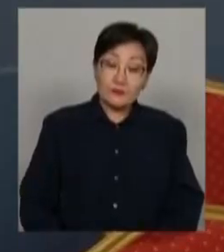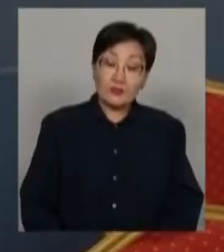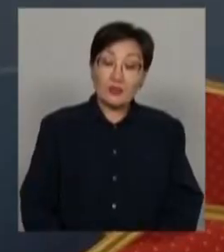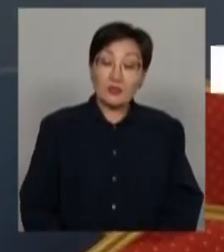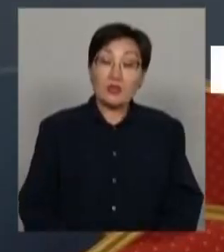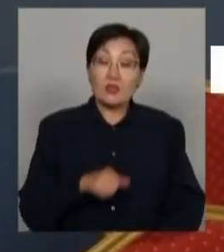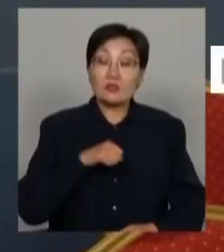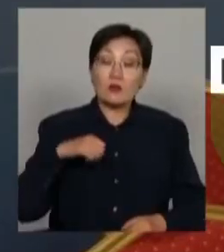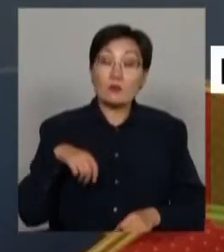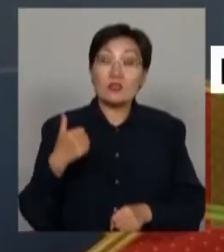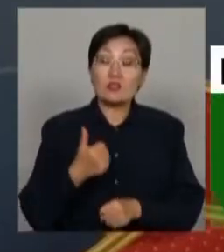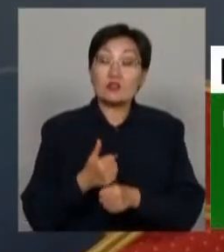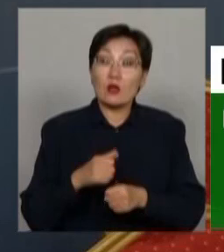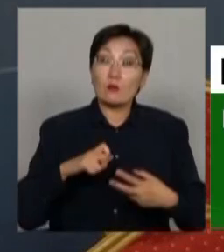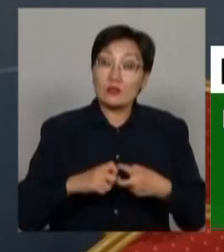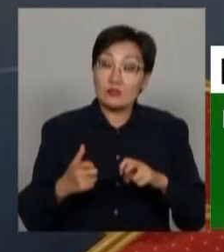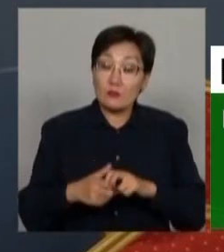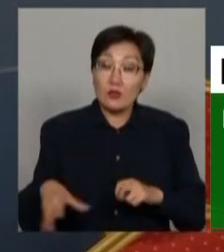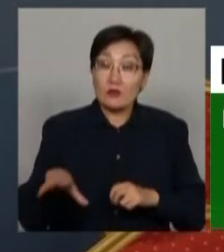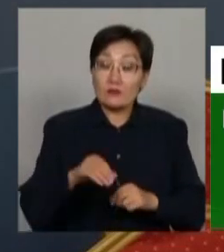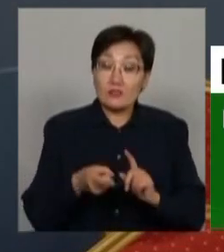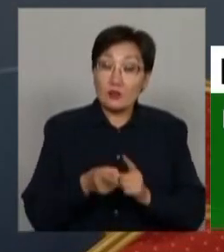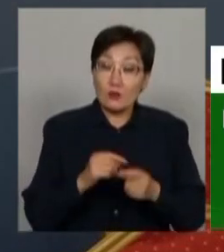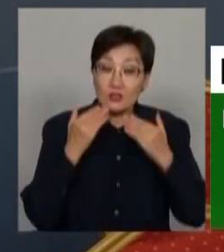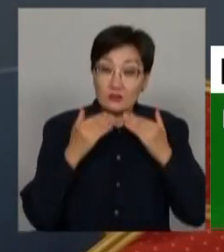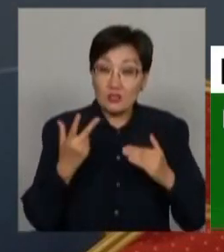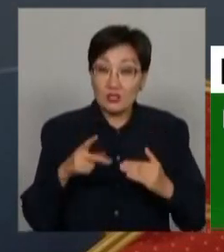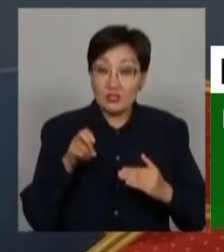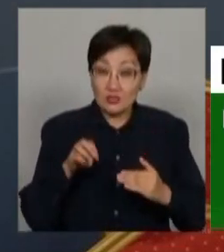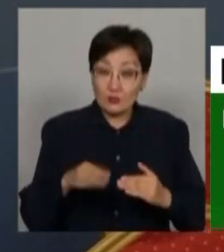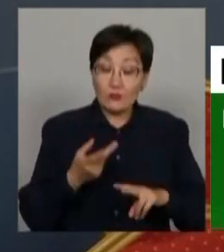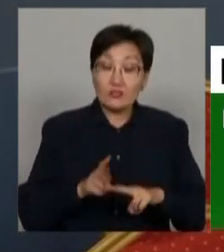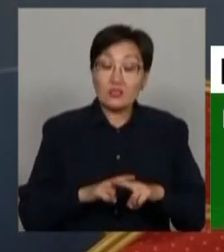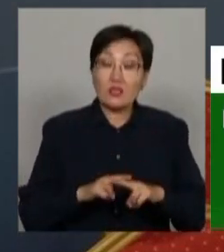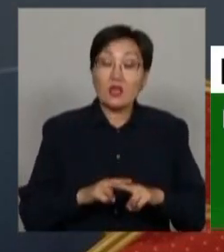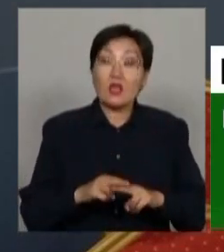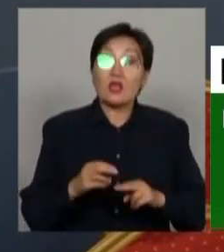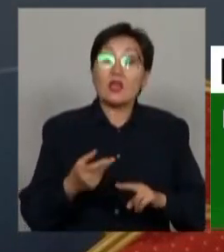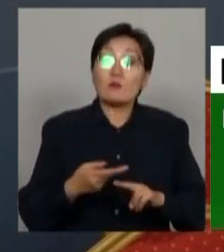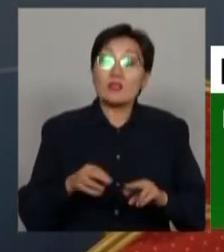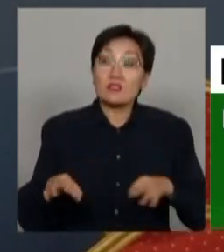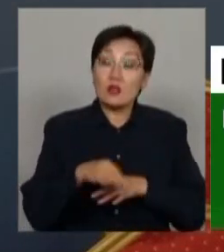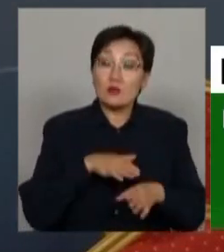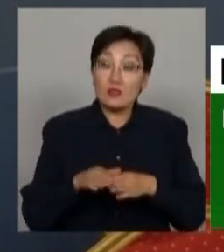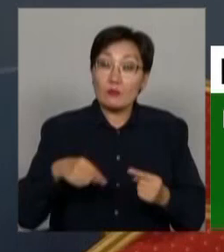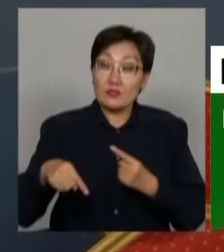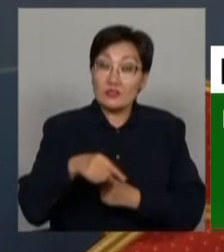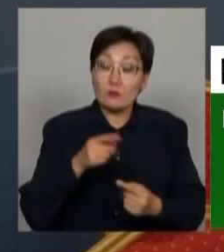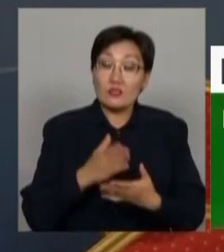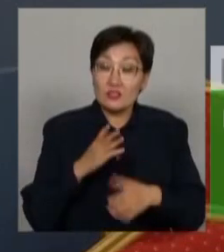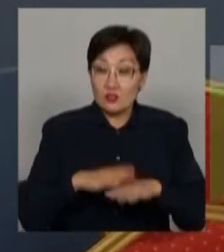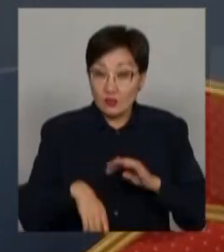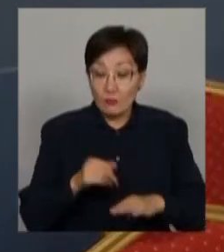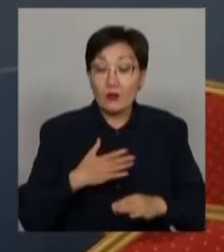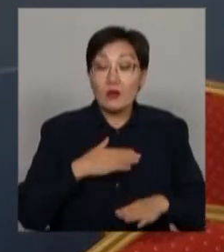Одна из самых главных проблем, я считаю, всех наших реформ за последние 30 лет – это ее реализация. И бизнес является практиком. Мы